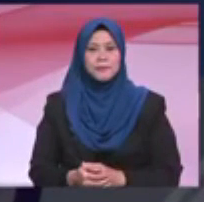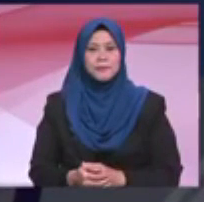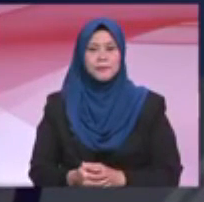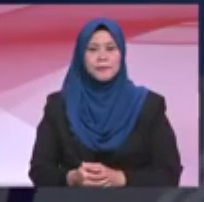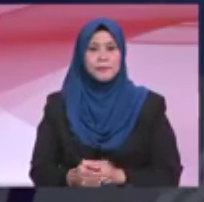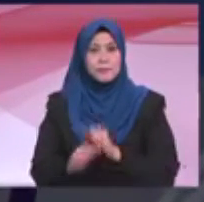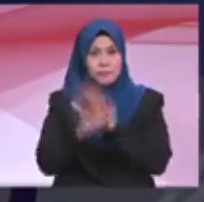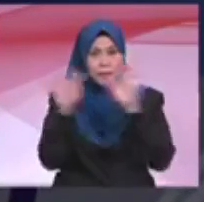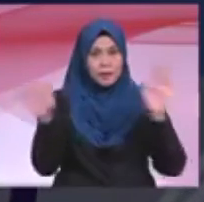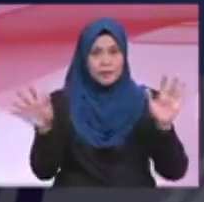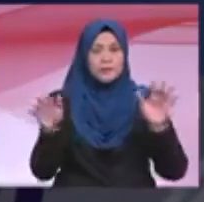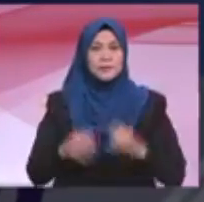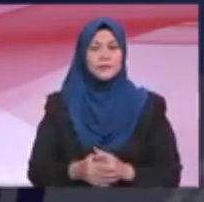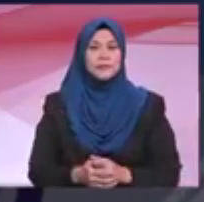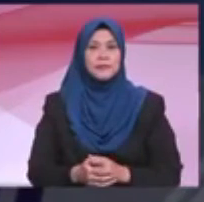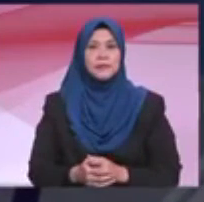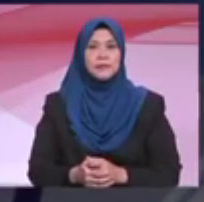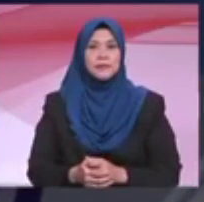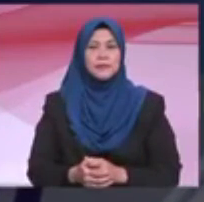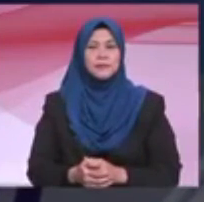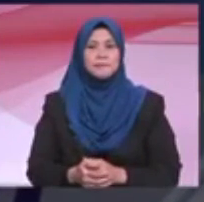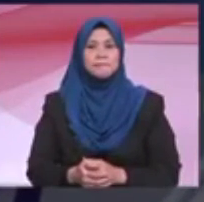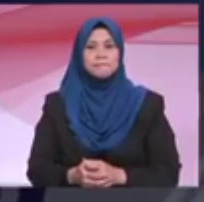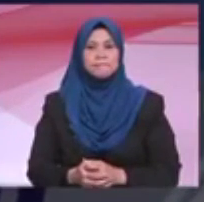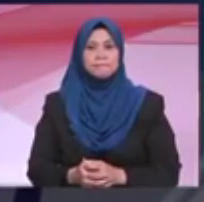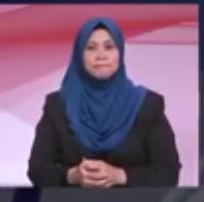Tak ada? Jelas kan?